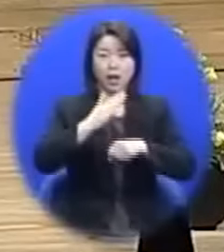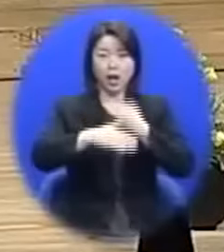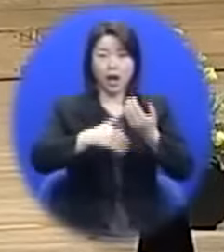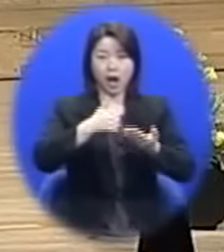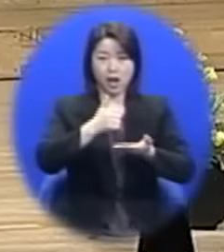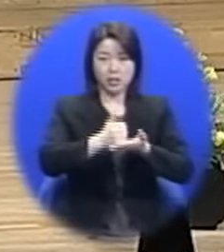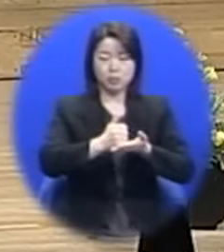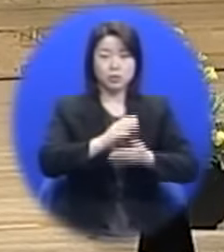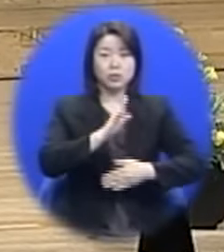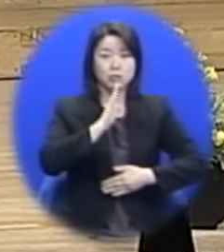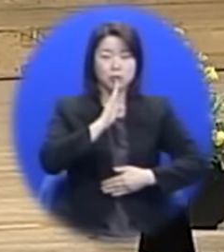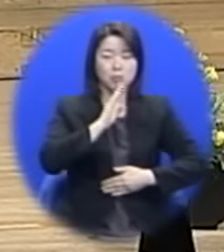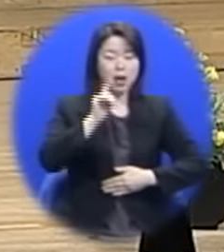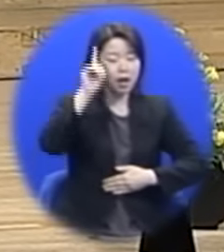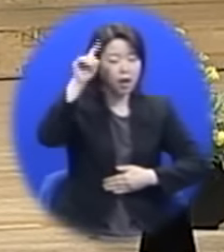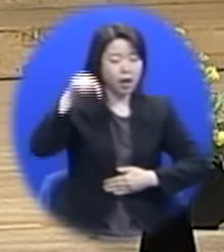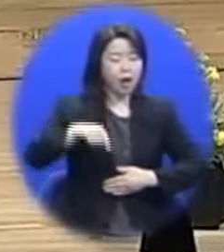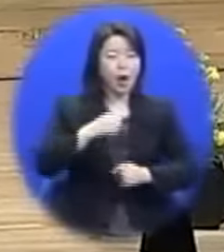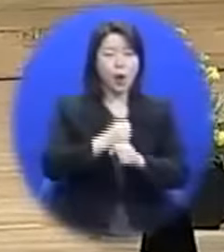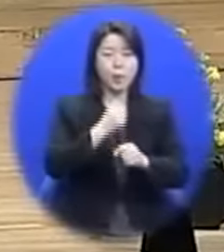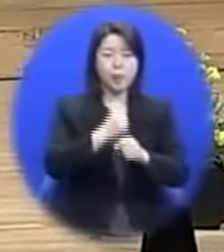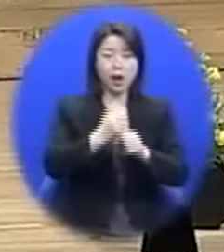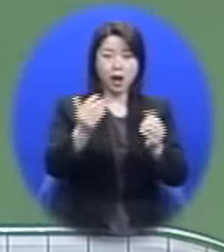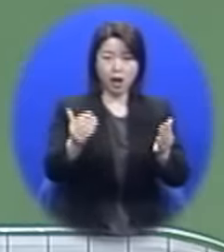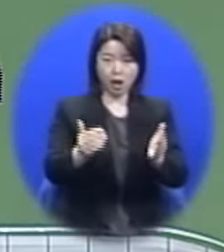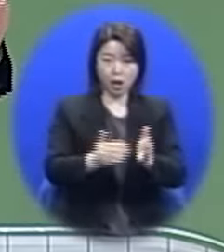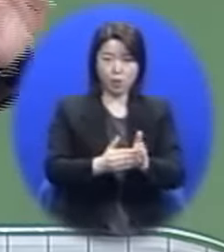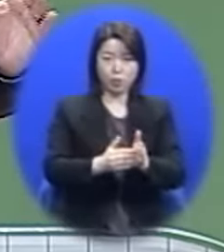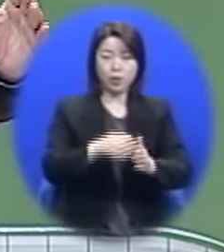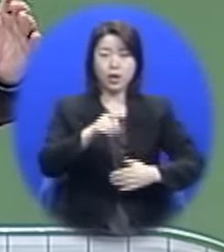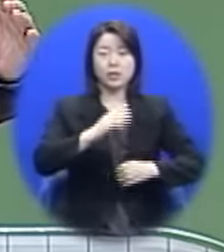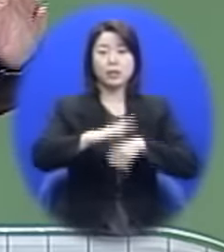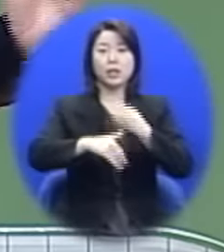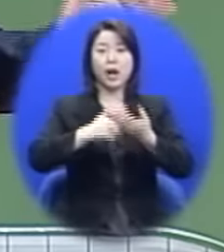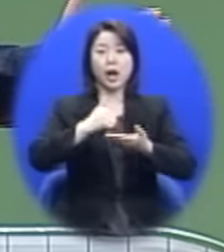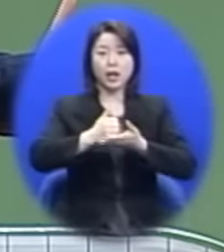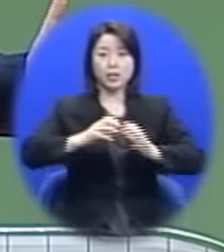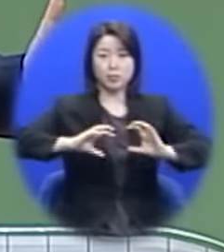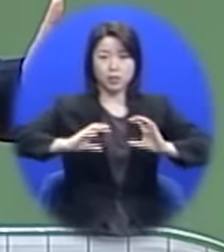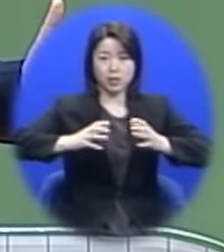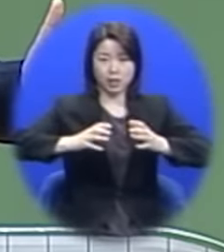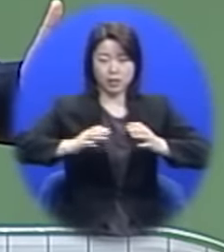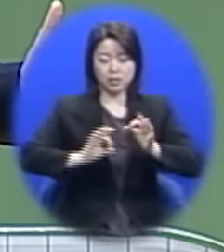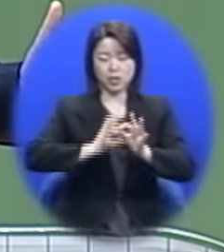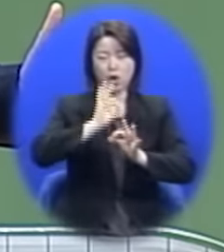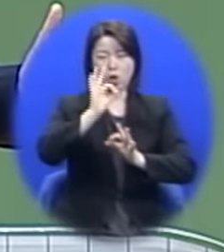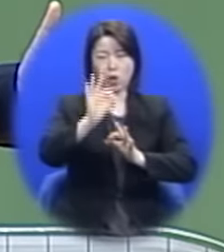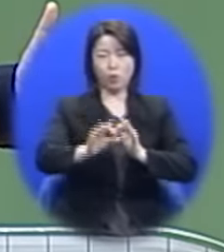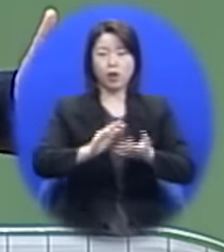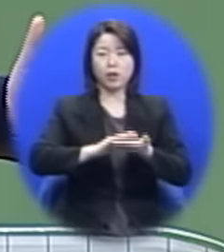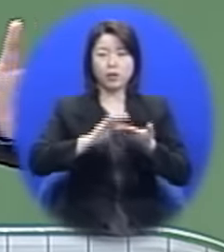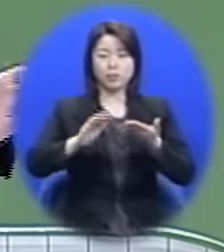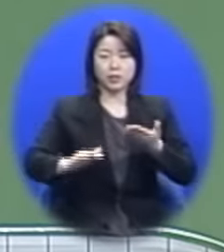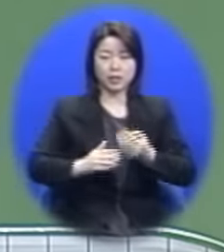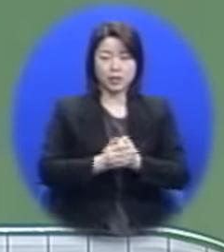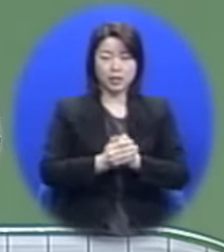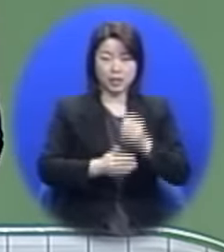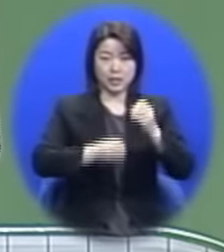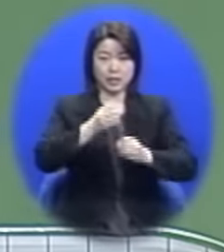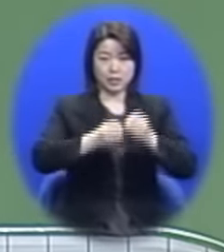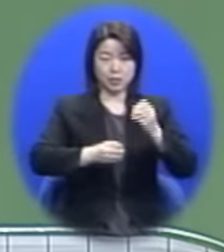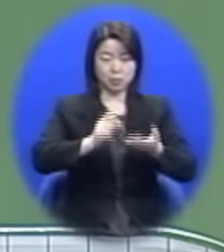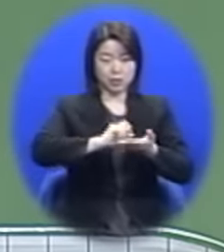하나님은 정말 천지를 창조하셨고, 그리고 그 하나님의 나라는 영원합니다. 시편 기자가